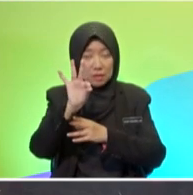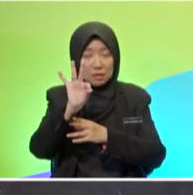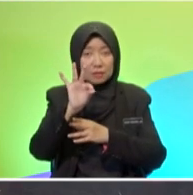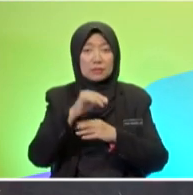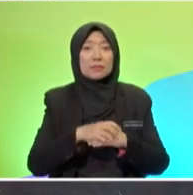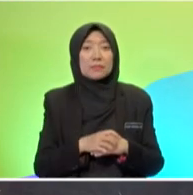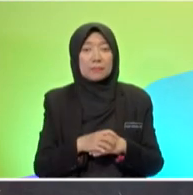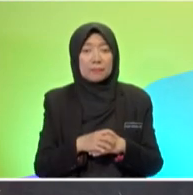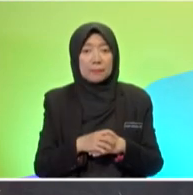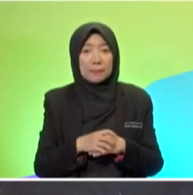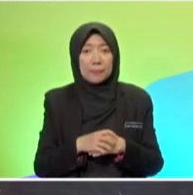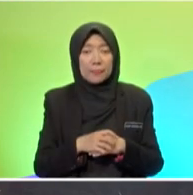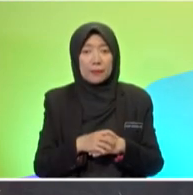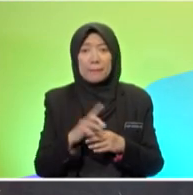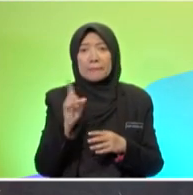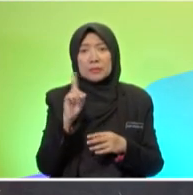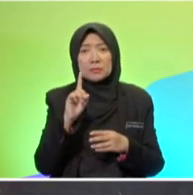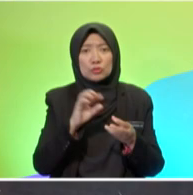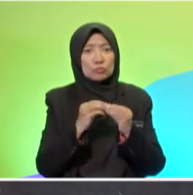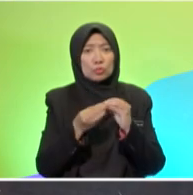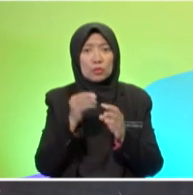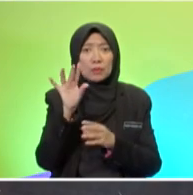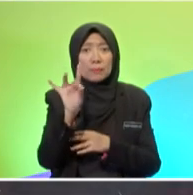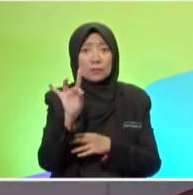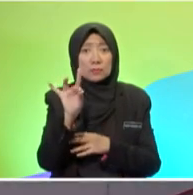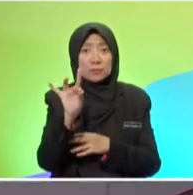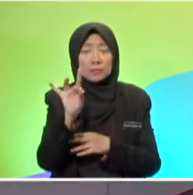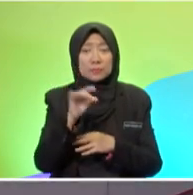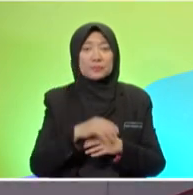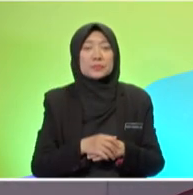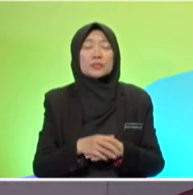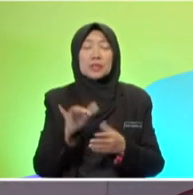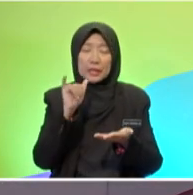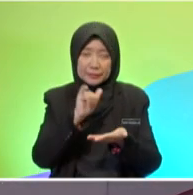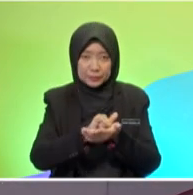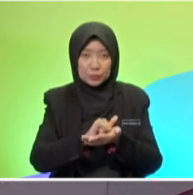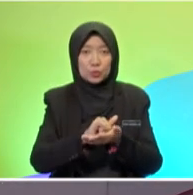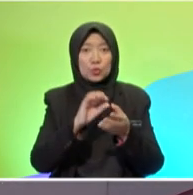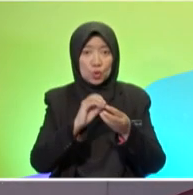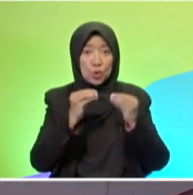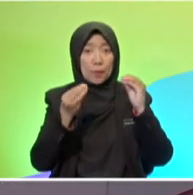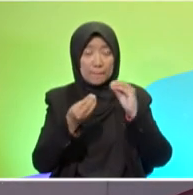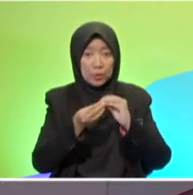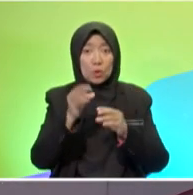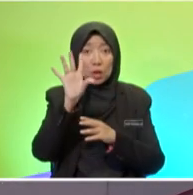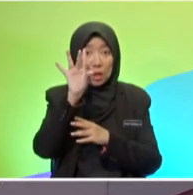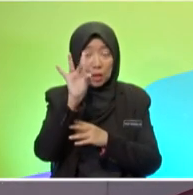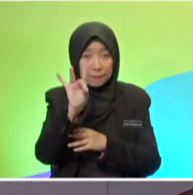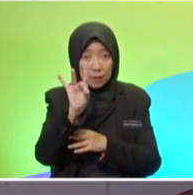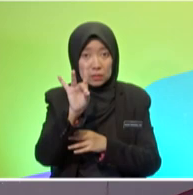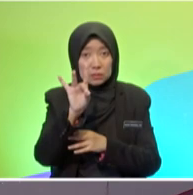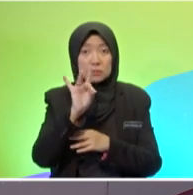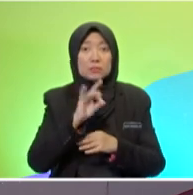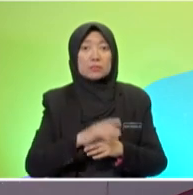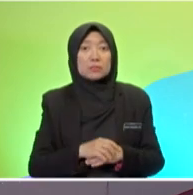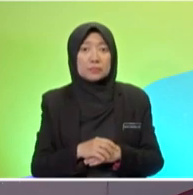nombor sembilan. Mana satu nombor lapan? Ini nombor lapan. Jadi, ini nombor